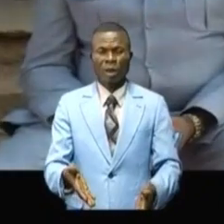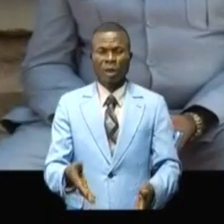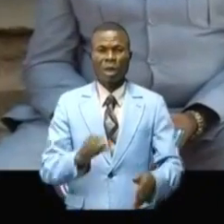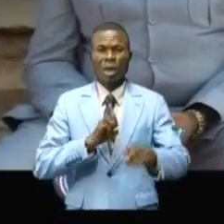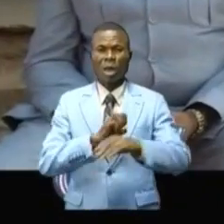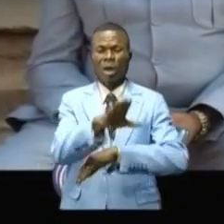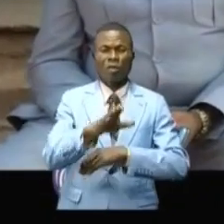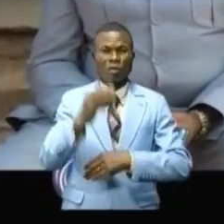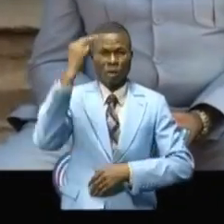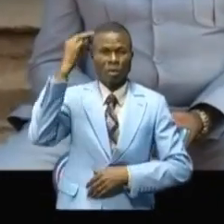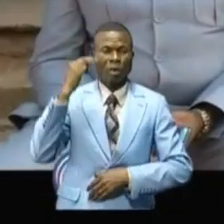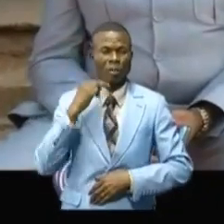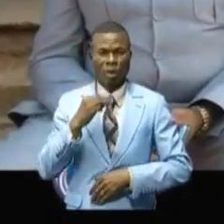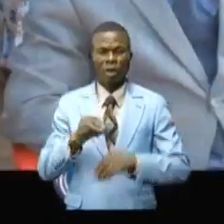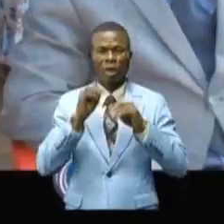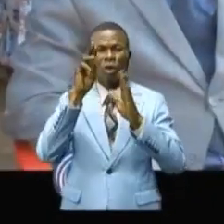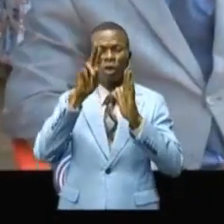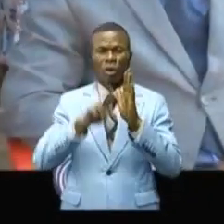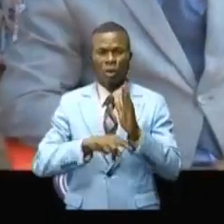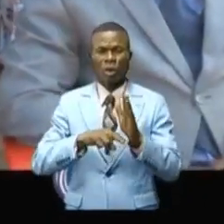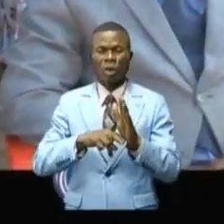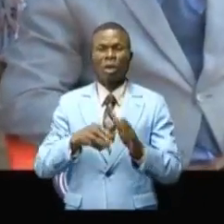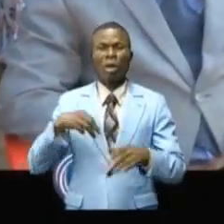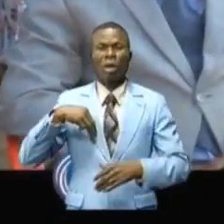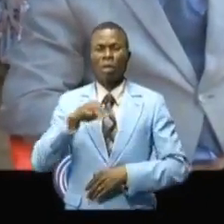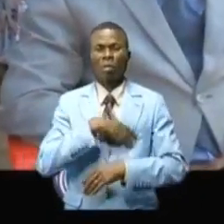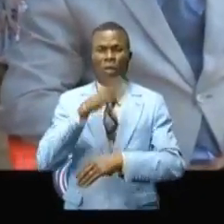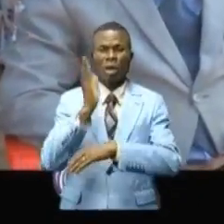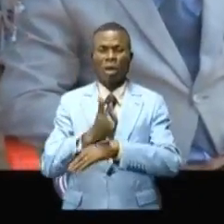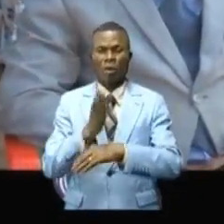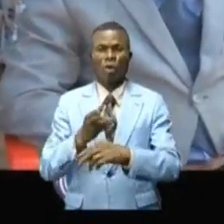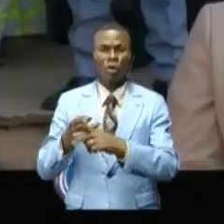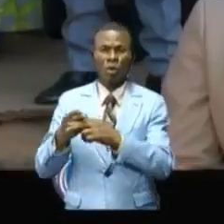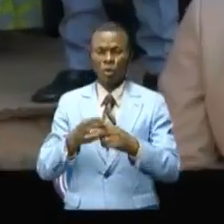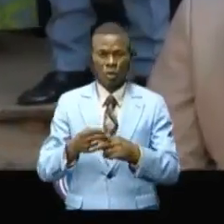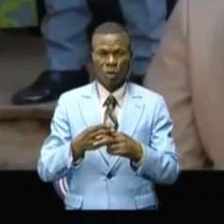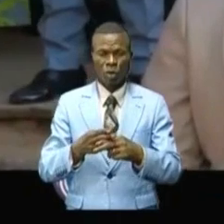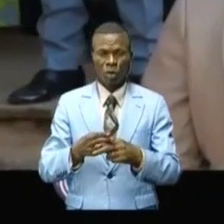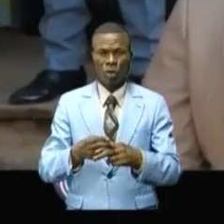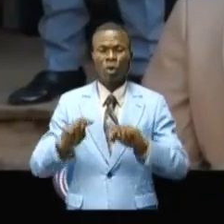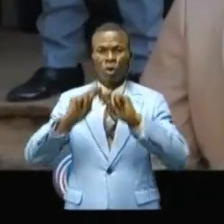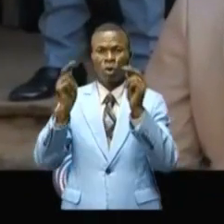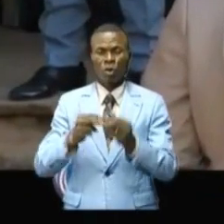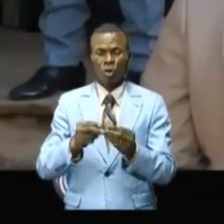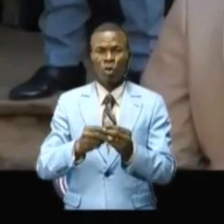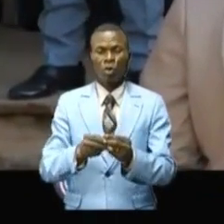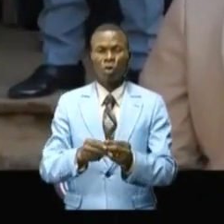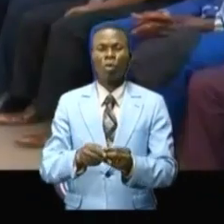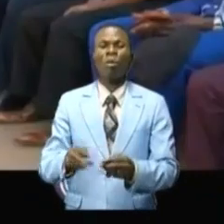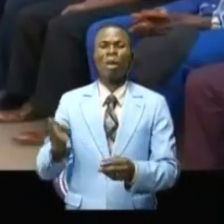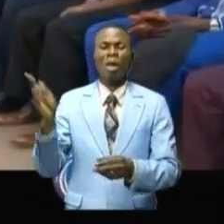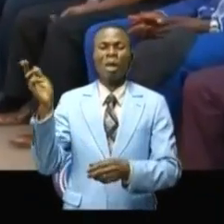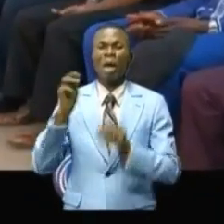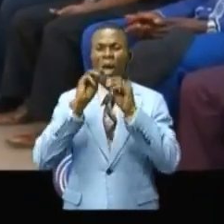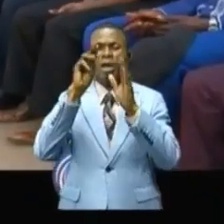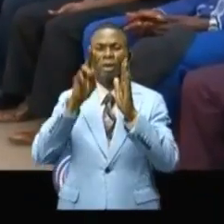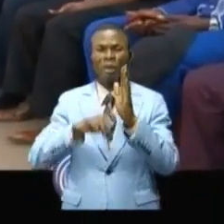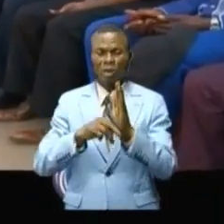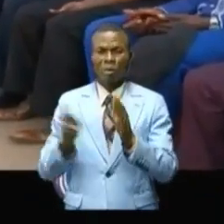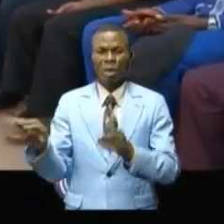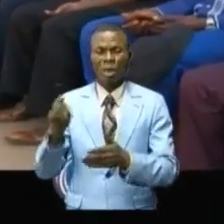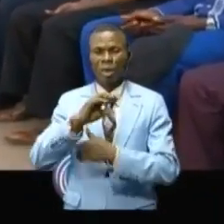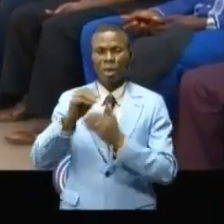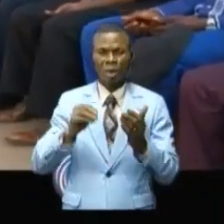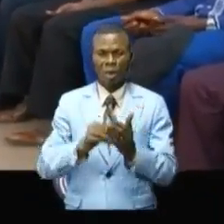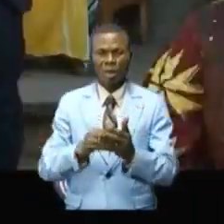du ministère national de l'EPST, des membres du Conseil provincial de sécurité, ceux de l'EPST Kasaï Central 1, des autorités